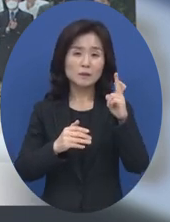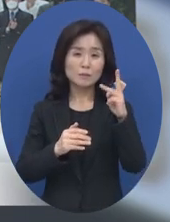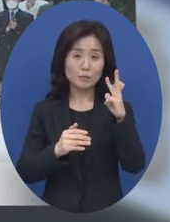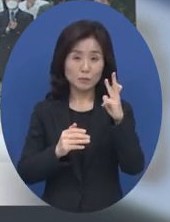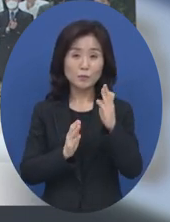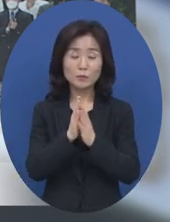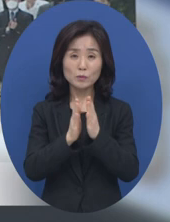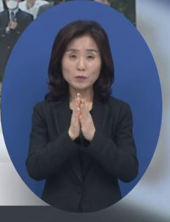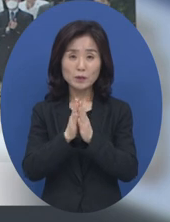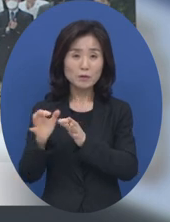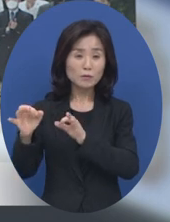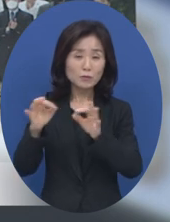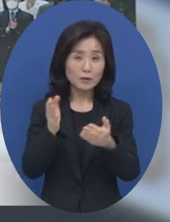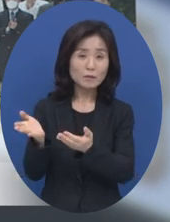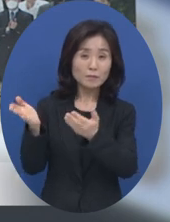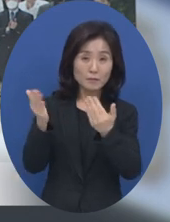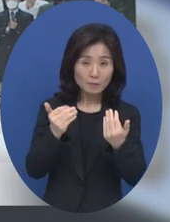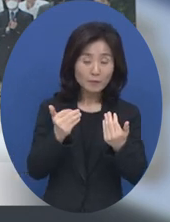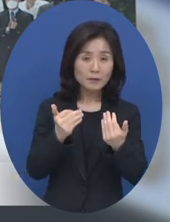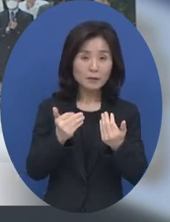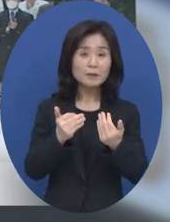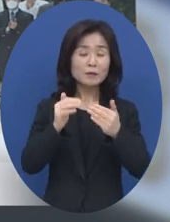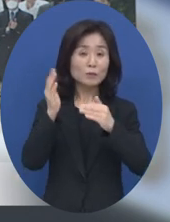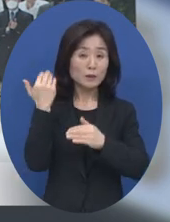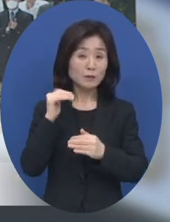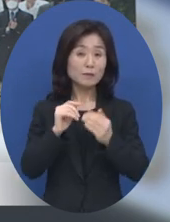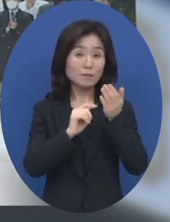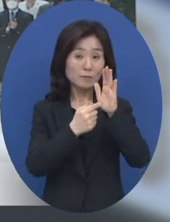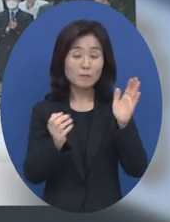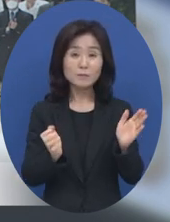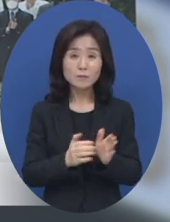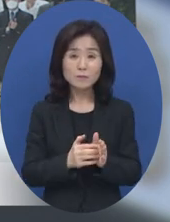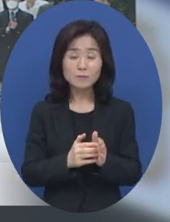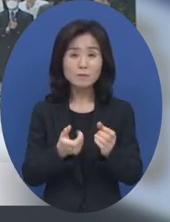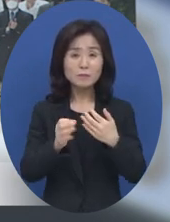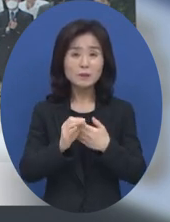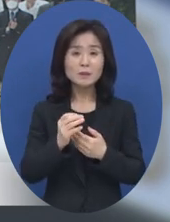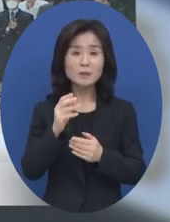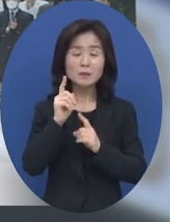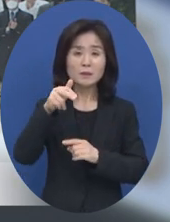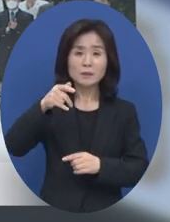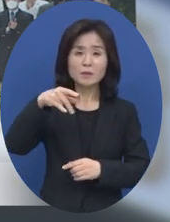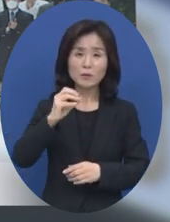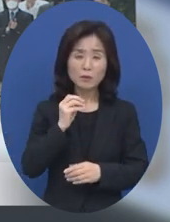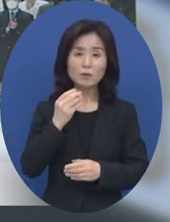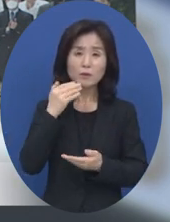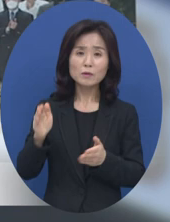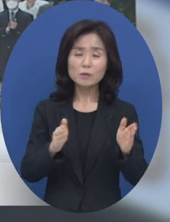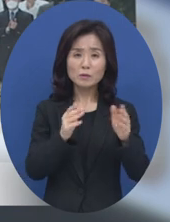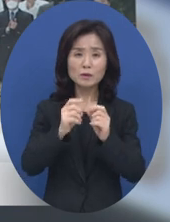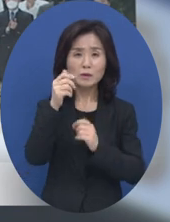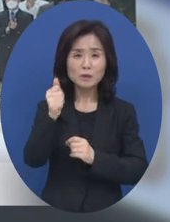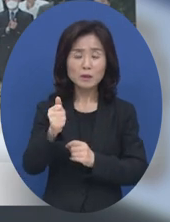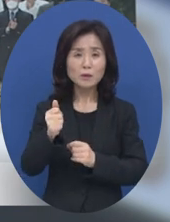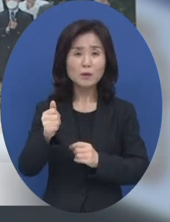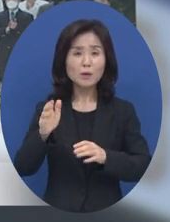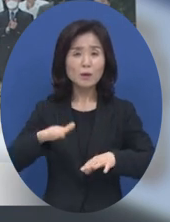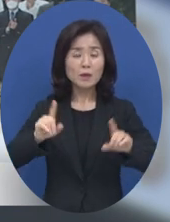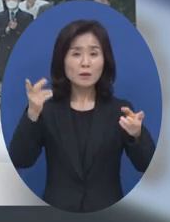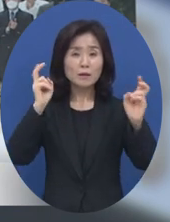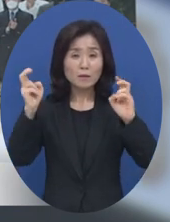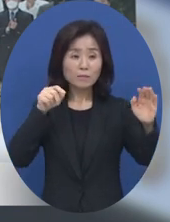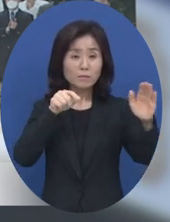유치를 이끌어냈다는 소식 최근 들려드렸는데요. 그렇다면 이재명 경기도지사의 올해 기업 방문 경제 행보는 어디로 향하고